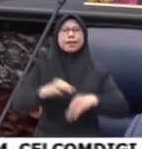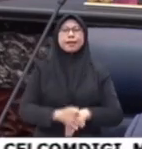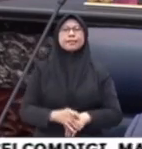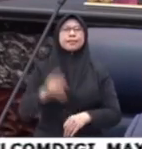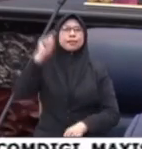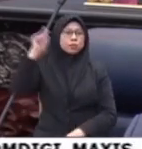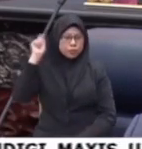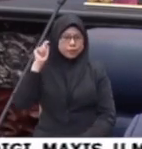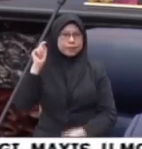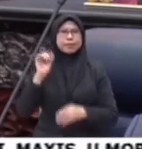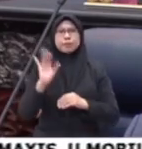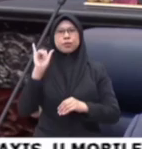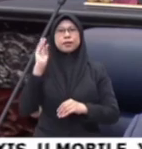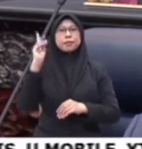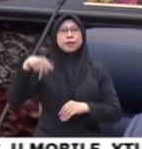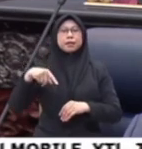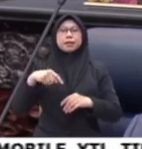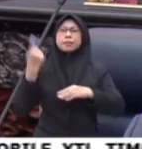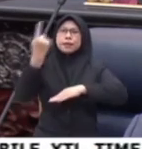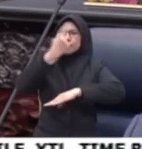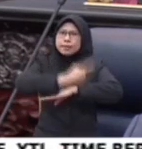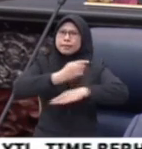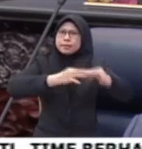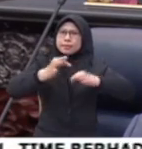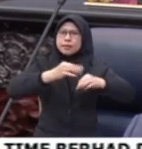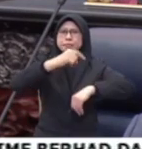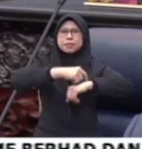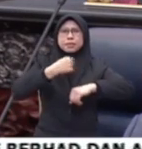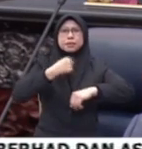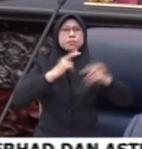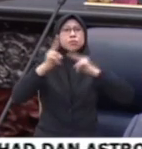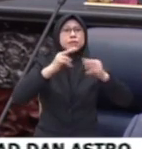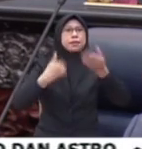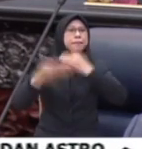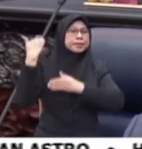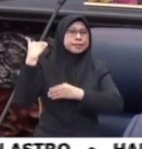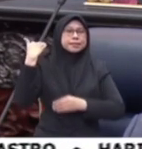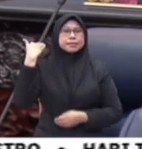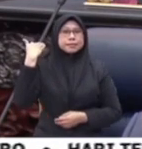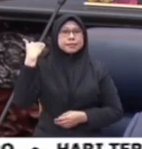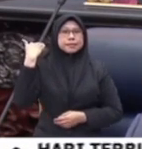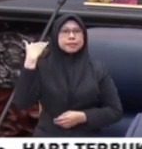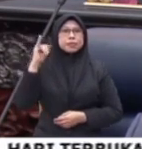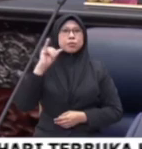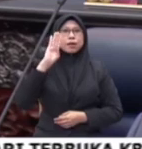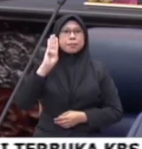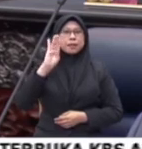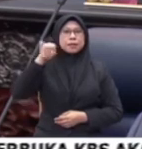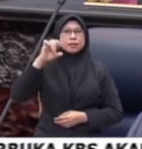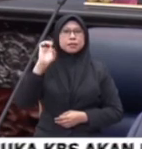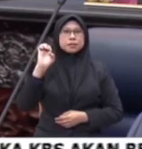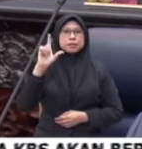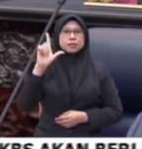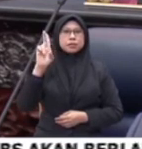Ketua, pada hari waktu saya berucap yang lepas, YB Jelutong bangkit dan berapa